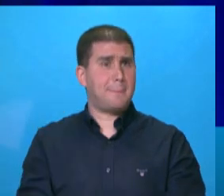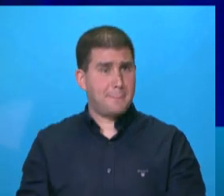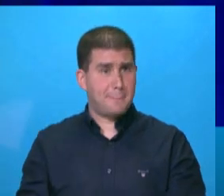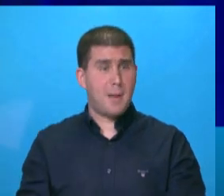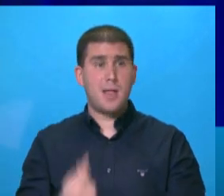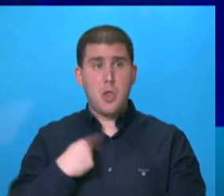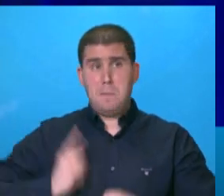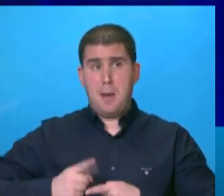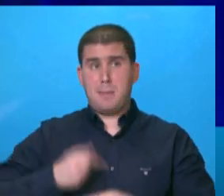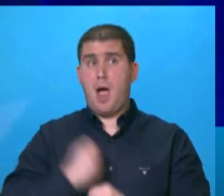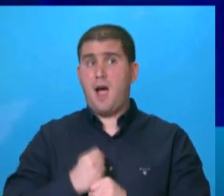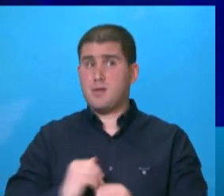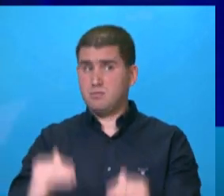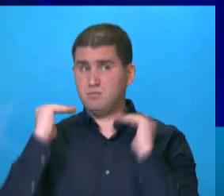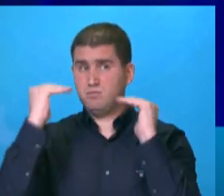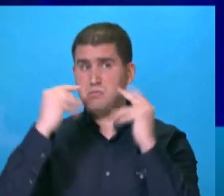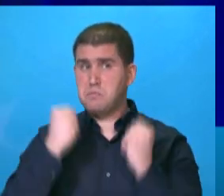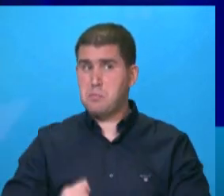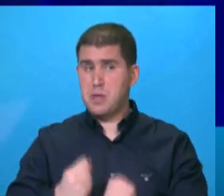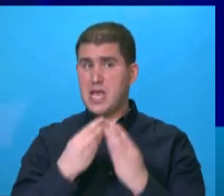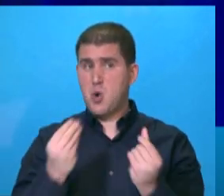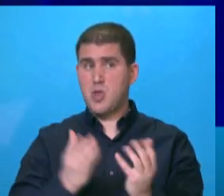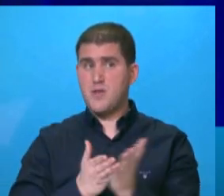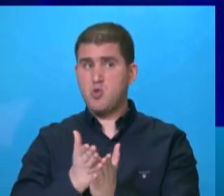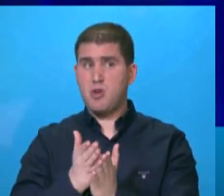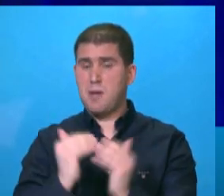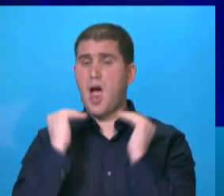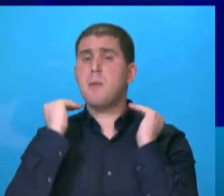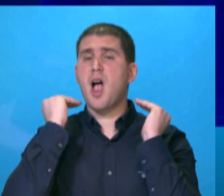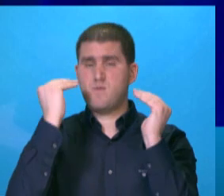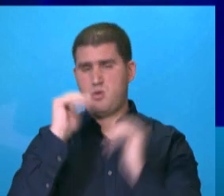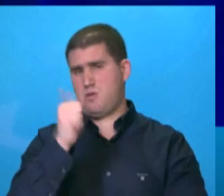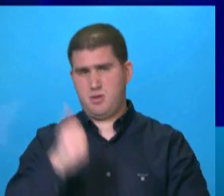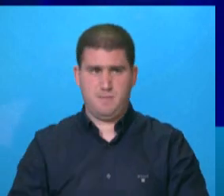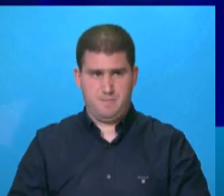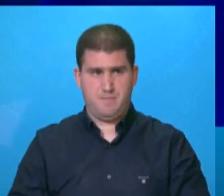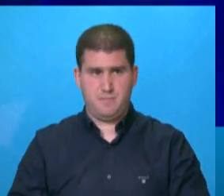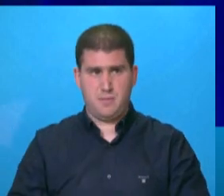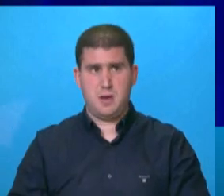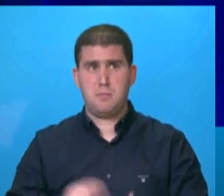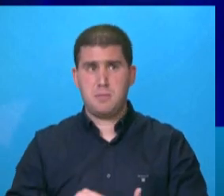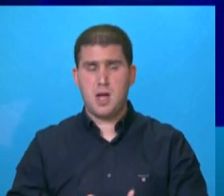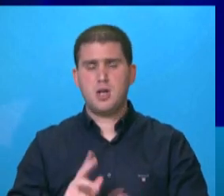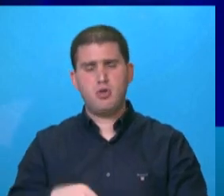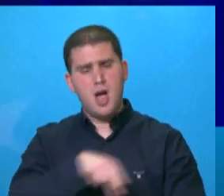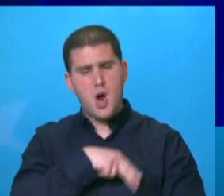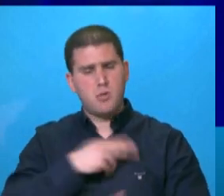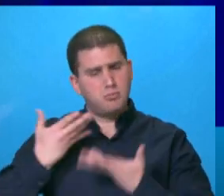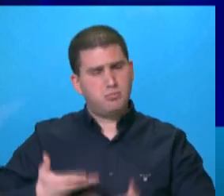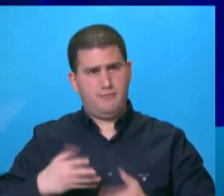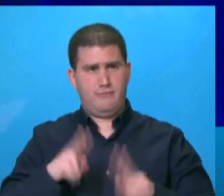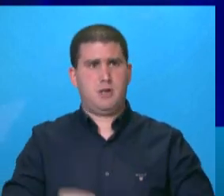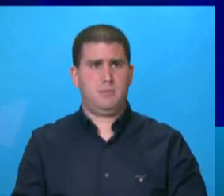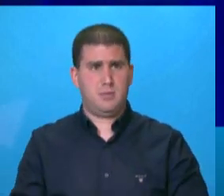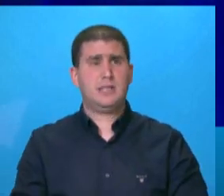to the highest standards of safety, quality and integrity in our work because the stakes could not be higher. It